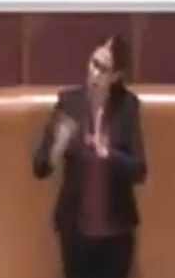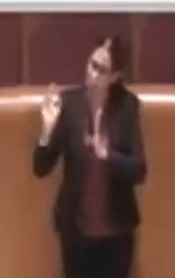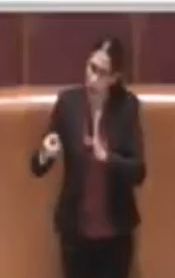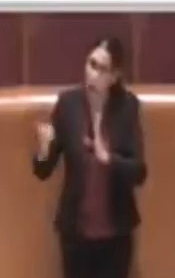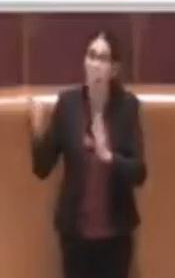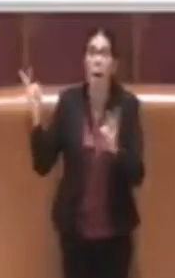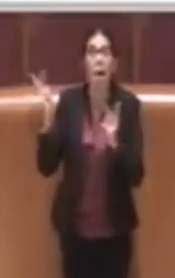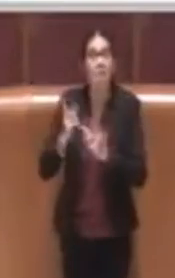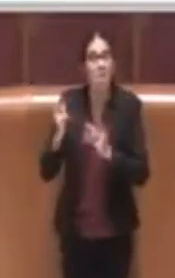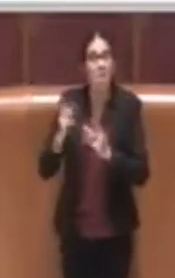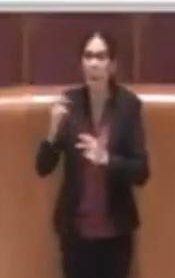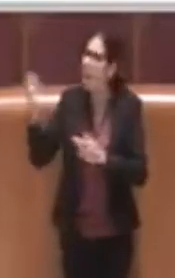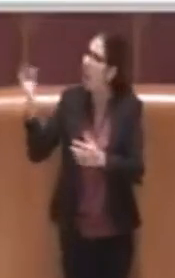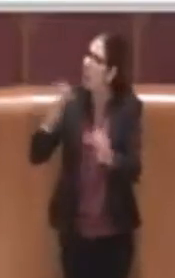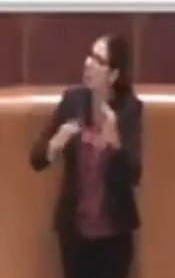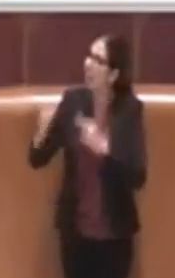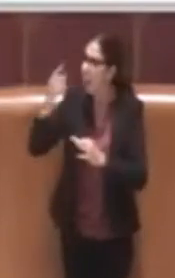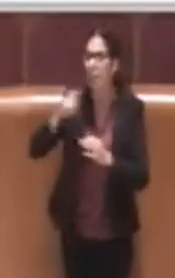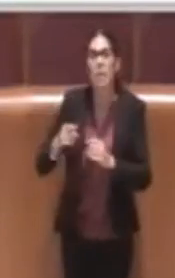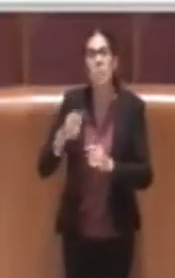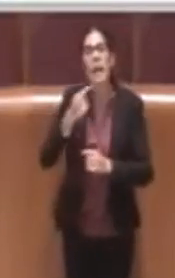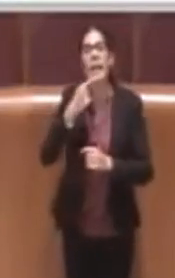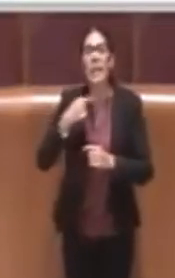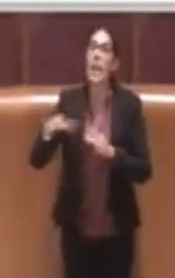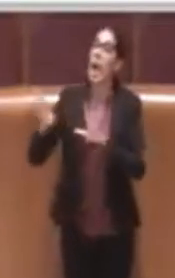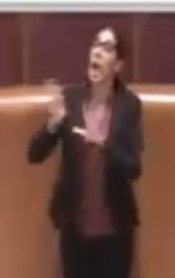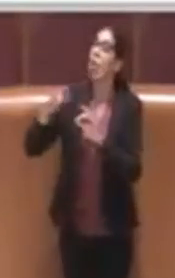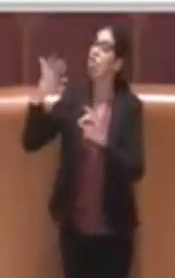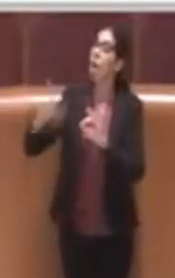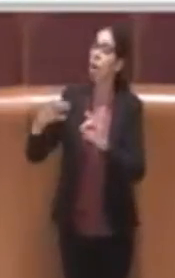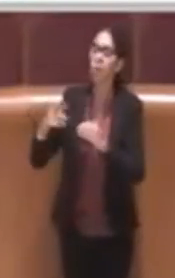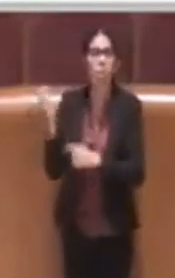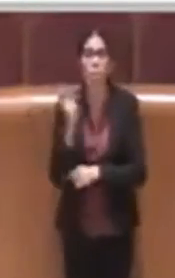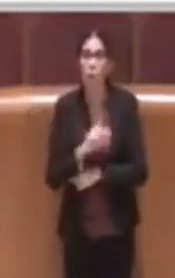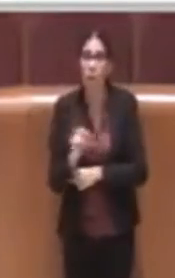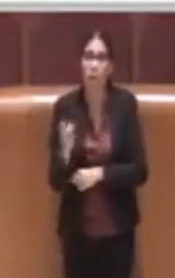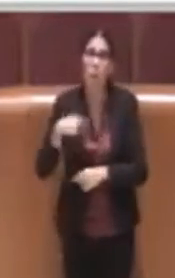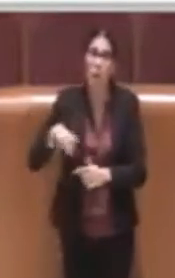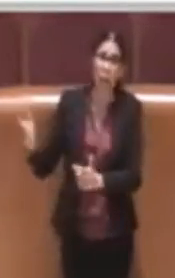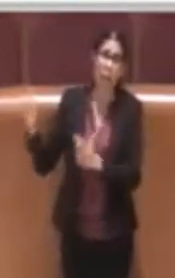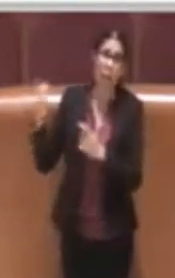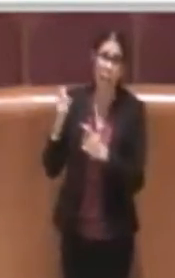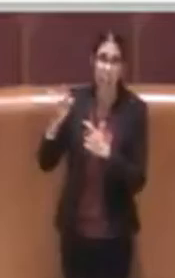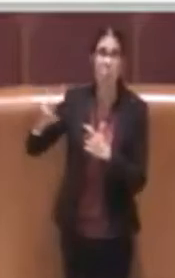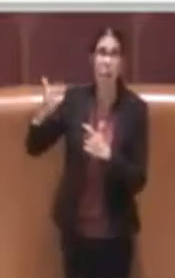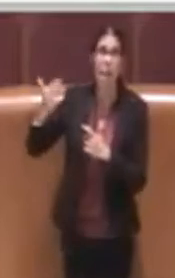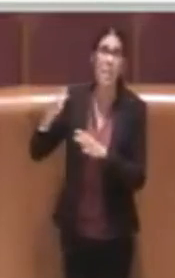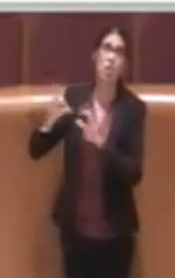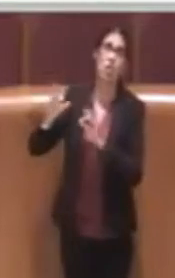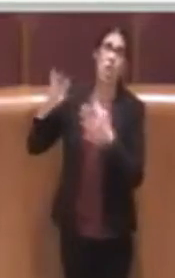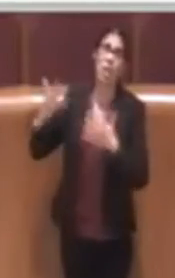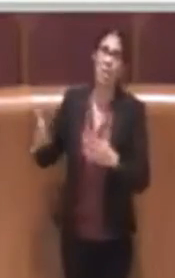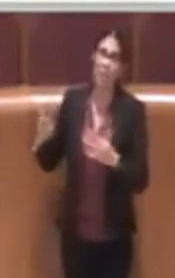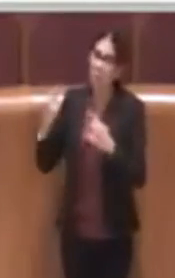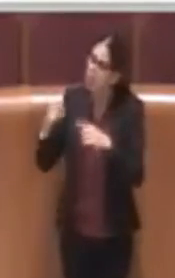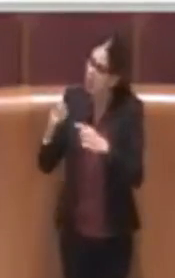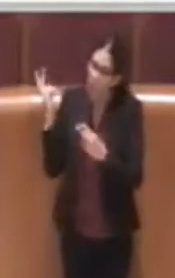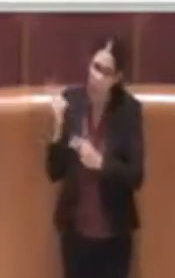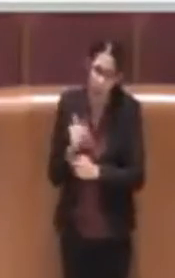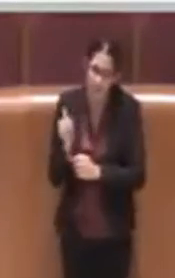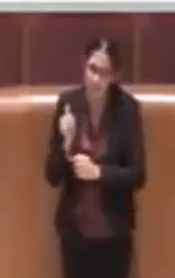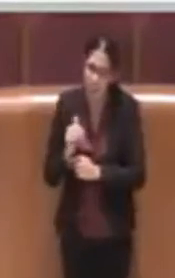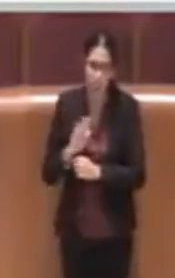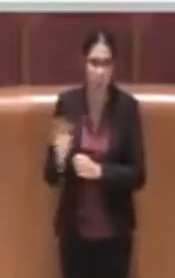come coloro che queste scelte le hanno volute approvate. Non è vero, questo ovviamente è falso, ma c'è un'altra